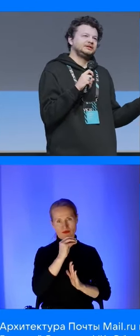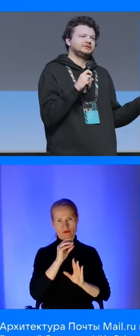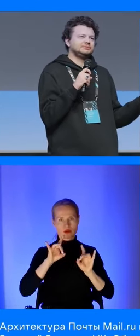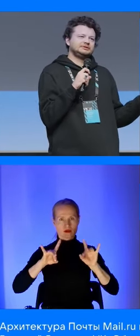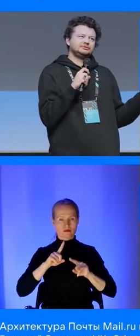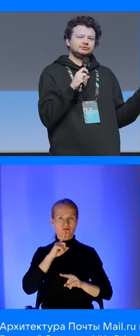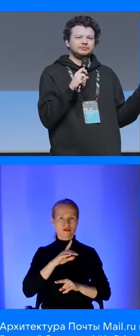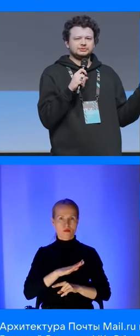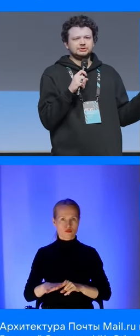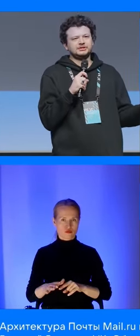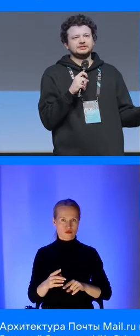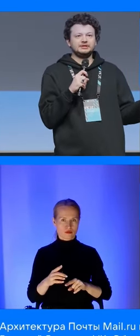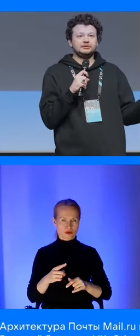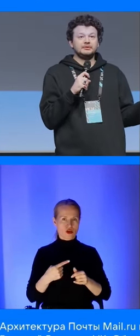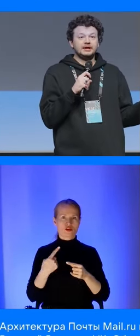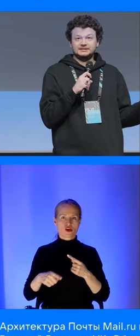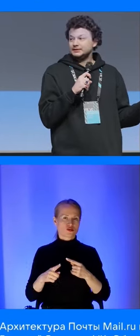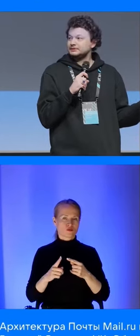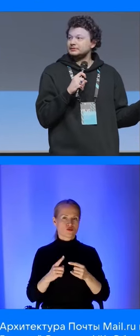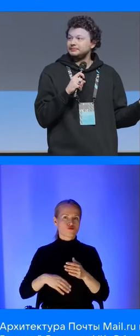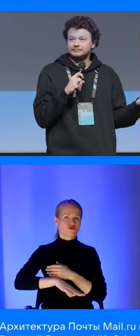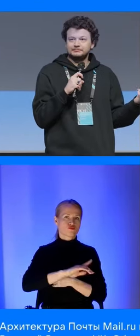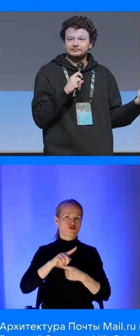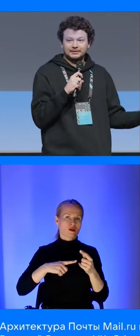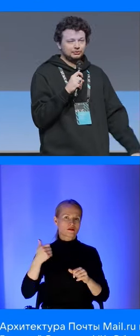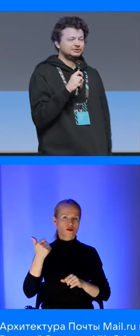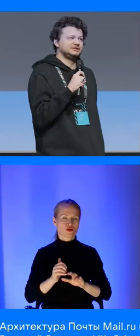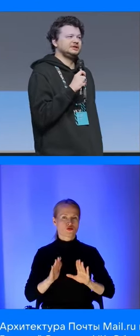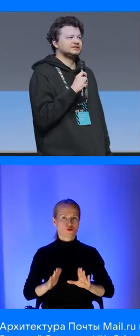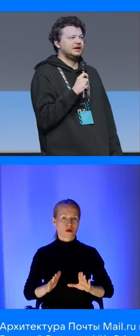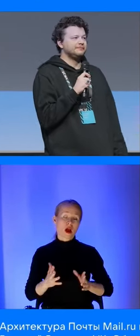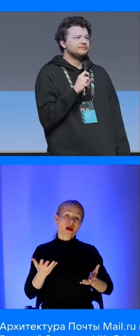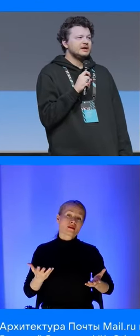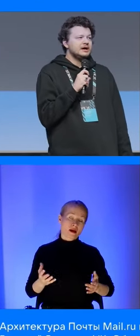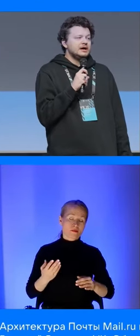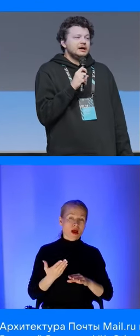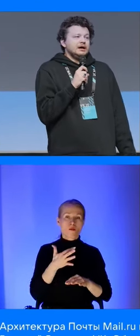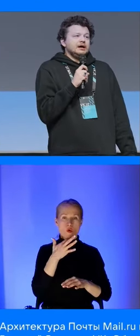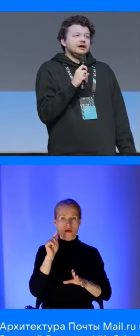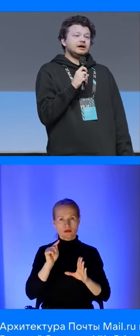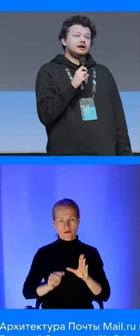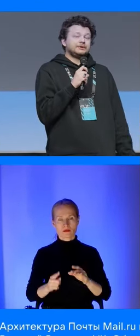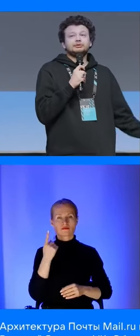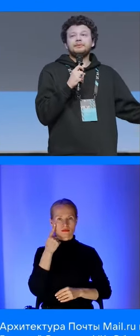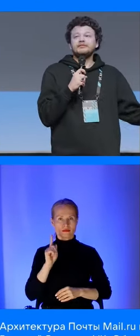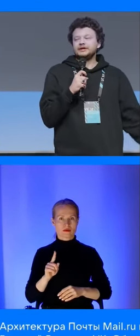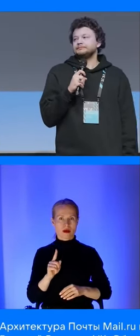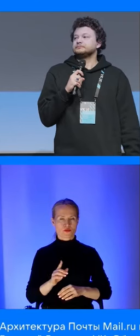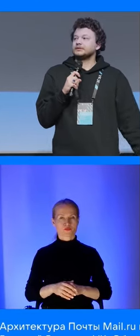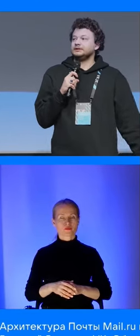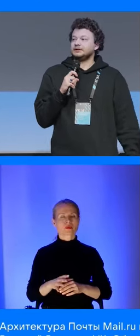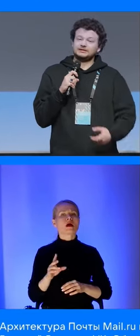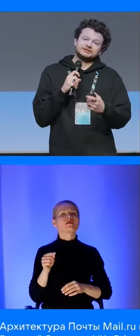них, иначе мы уйдем отсюда через неделю. Хотя, как бы, про большую часть из них я знаю. Про что мы